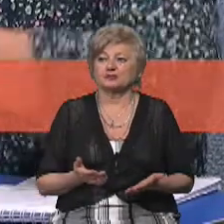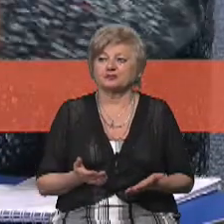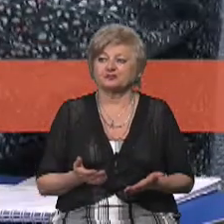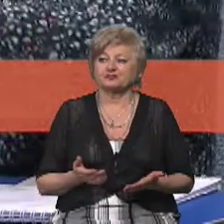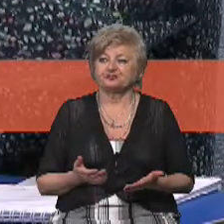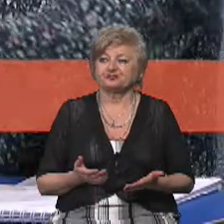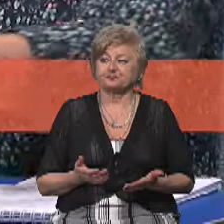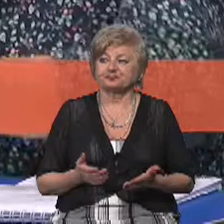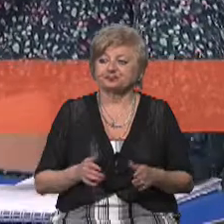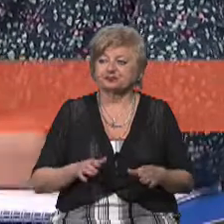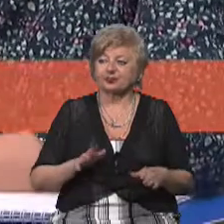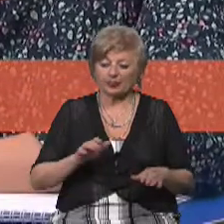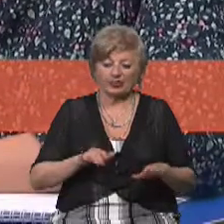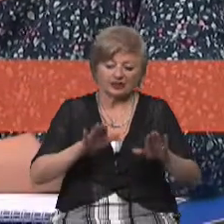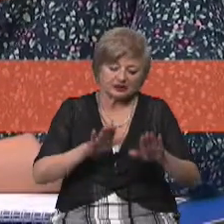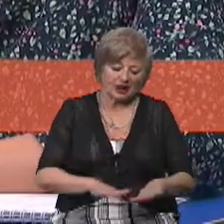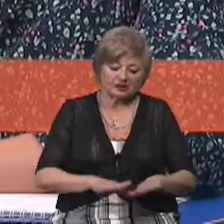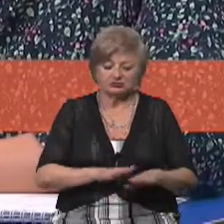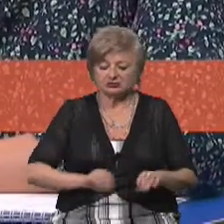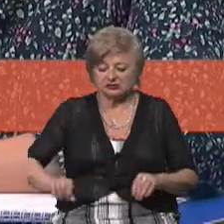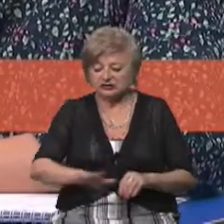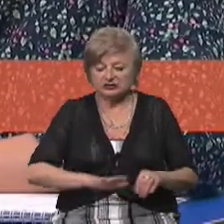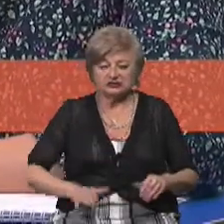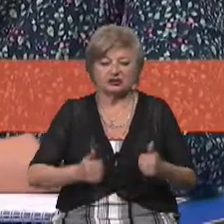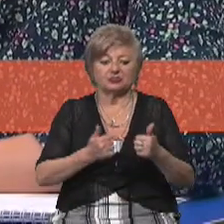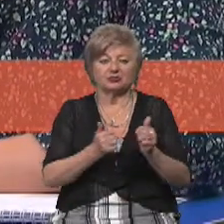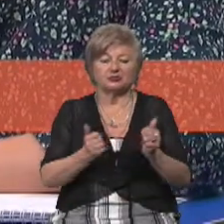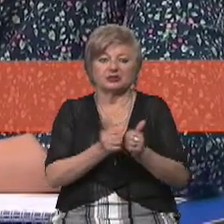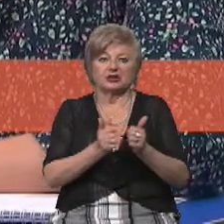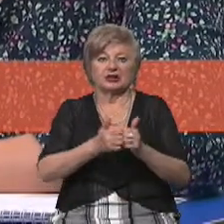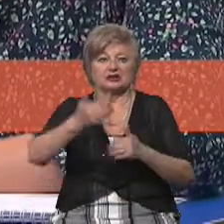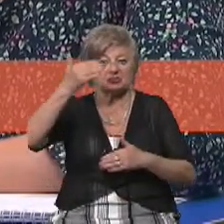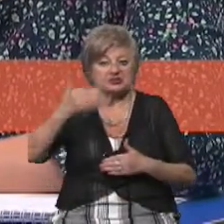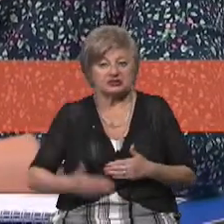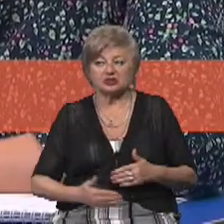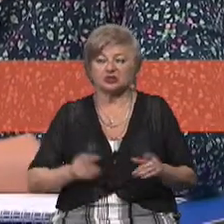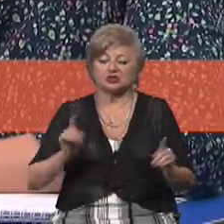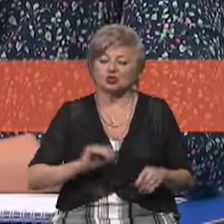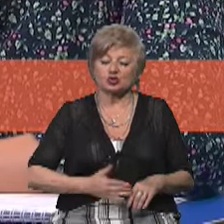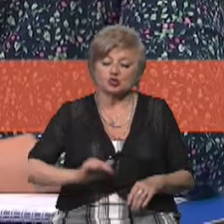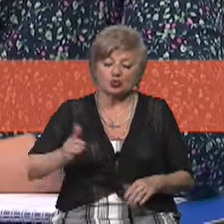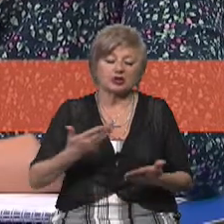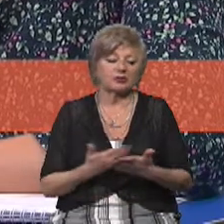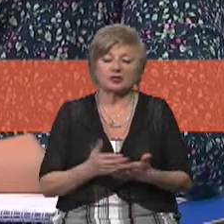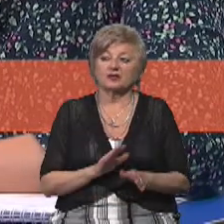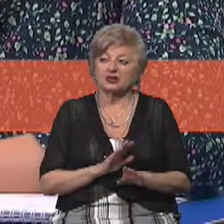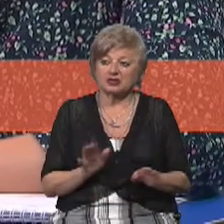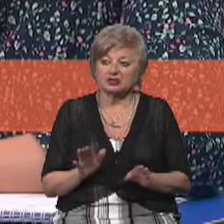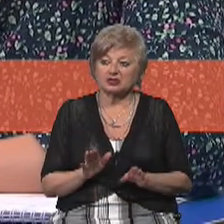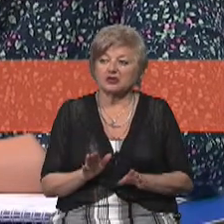там, на підлозі, чи там біля стіни, чи біля там сходів там